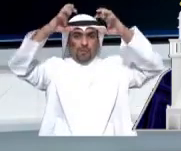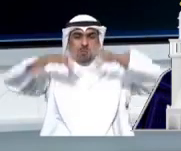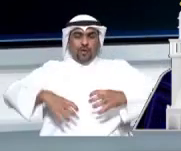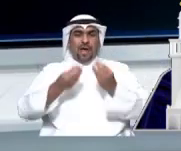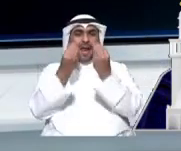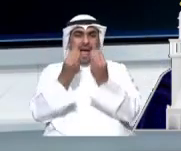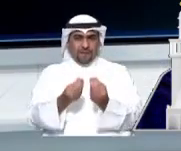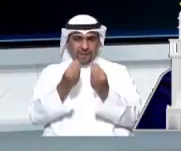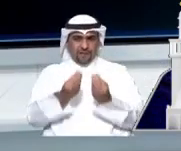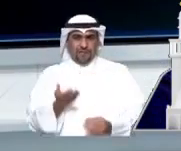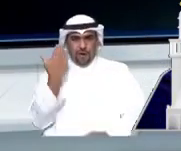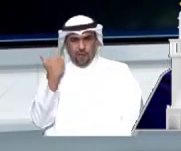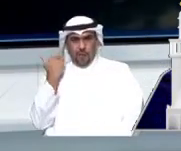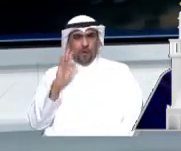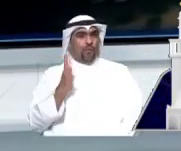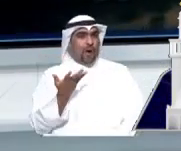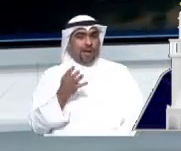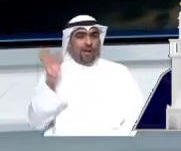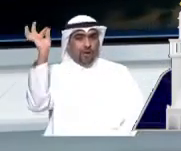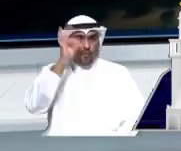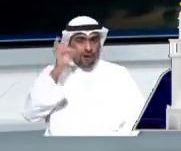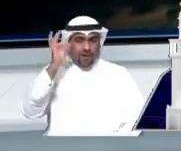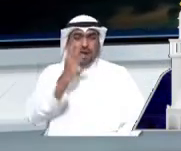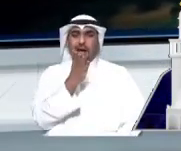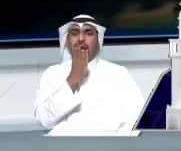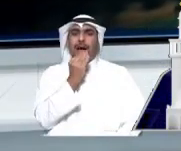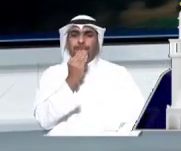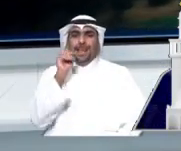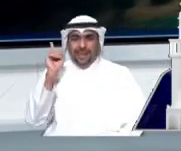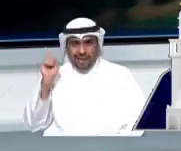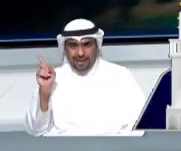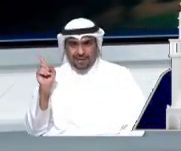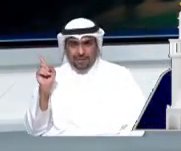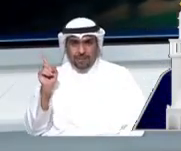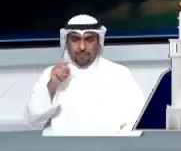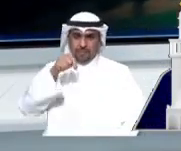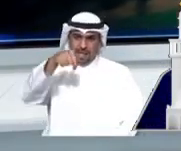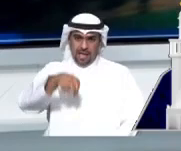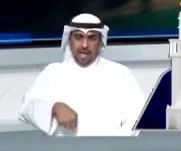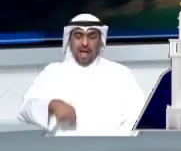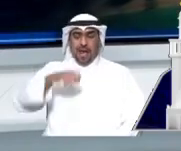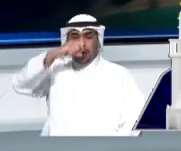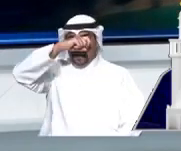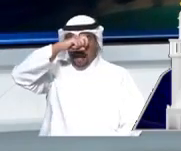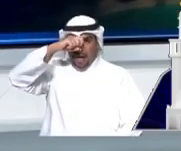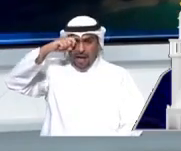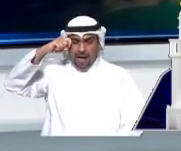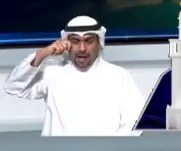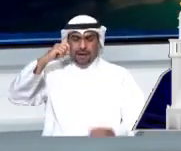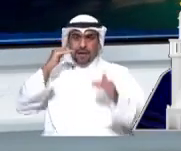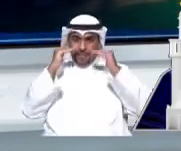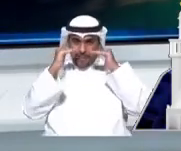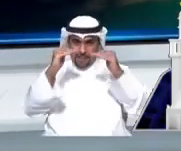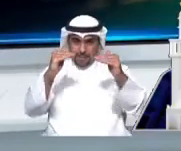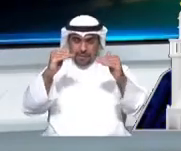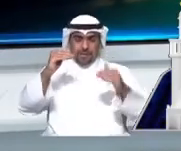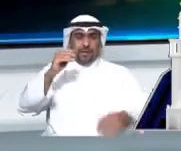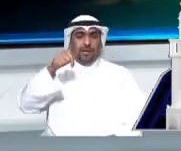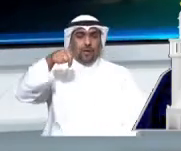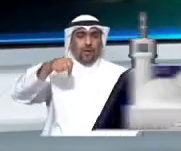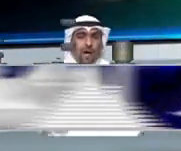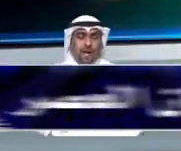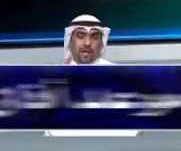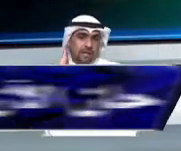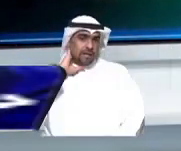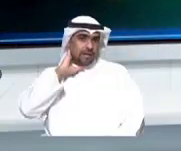معظم الأسئلة هذه الأيام متى تنتهي هذه الرطوبة؟ لما تحول رياح إلى شمالية غربية تكون رياح جافة تخف معها الرطوبة نسبية، ولكن